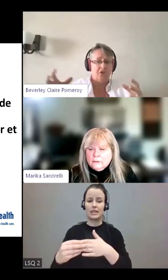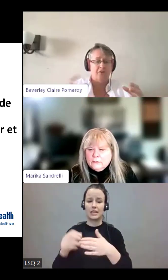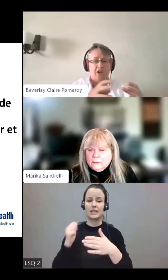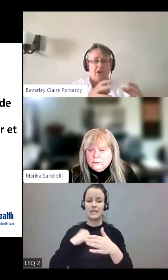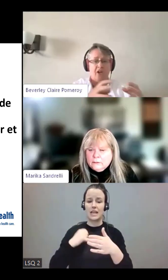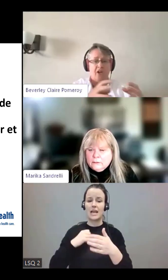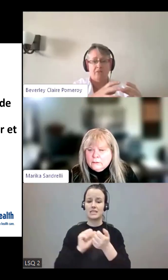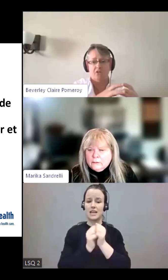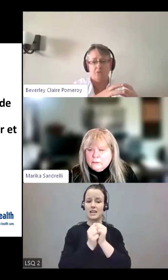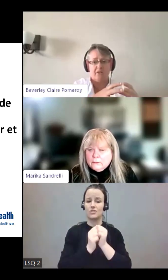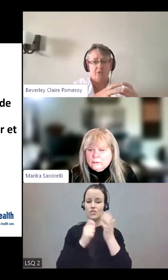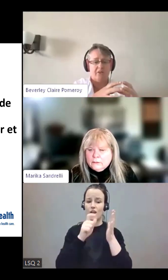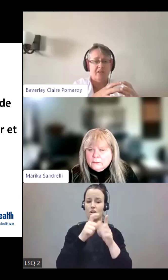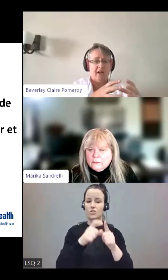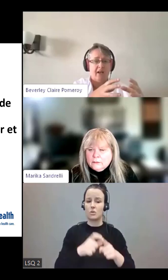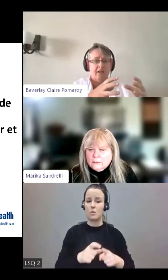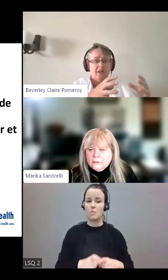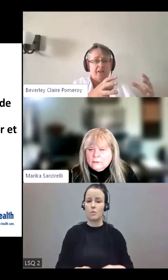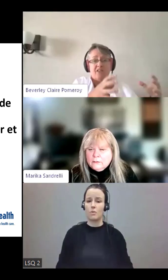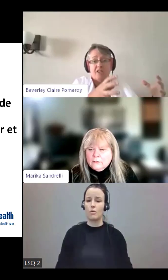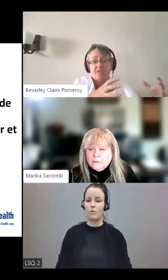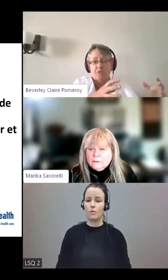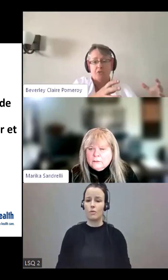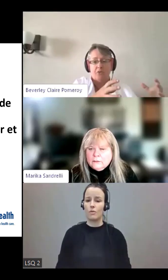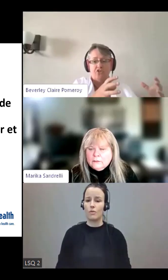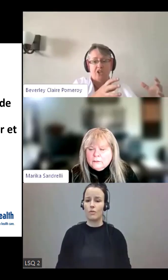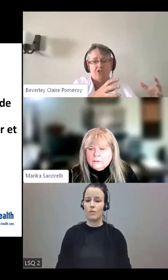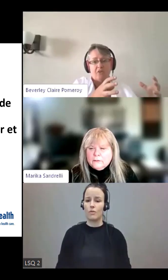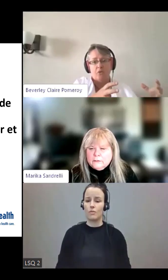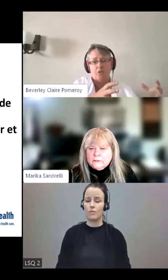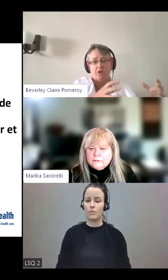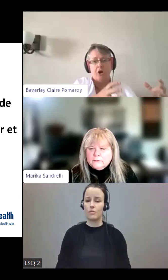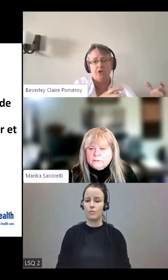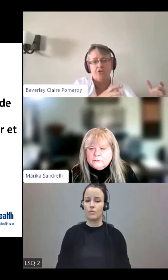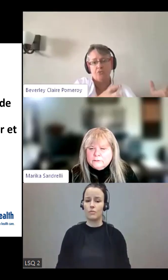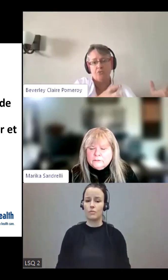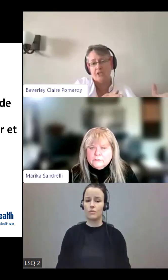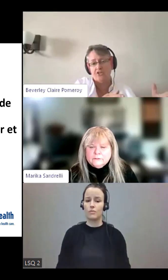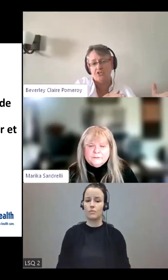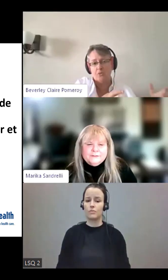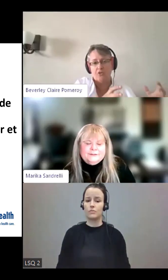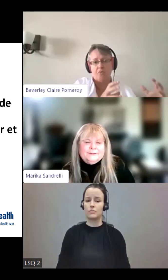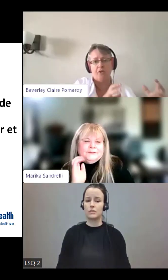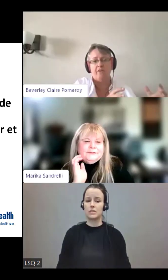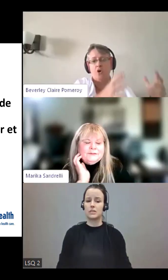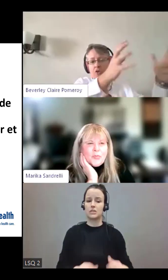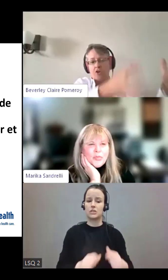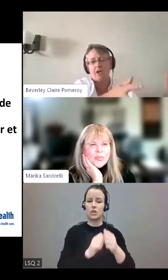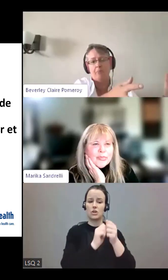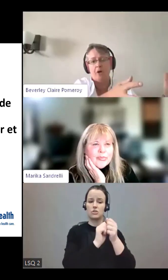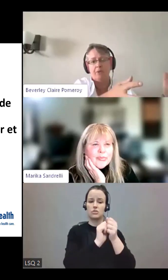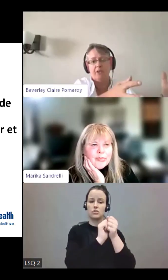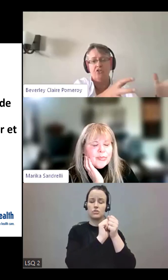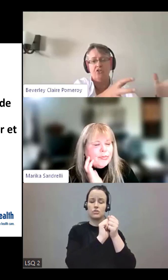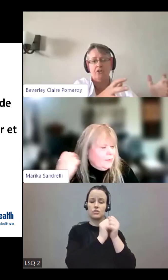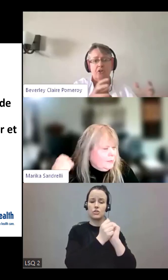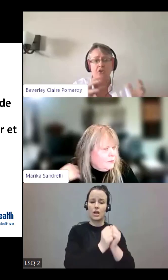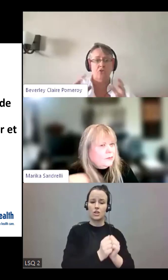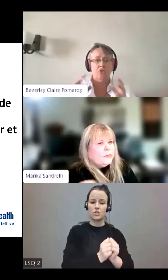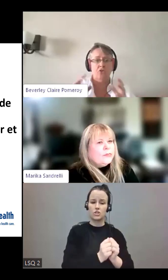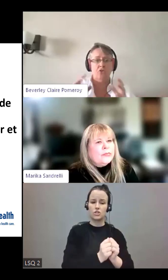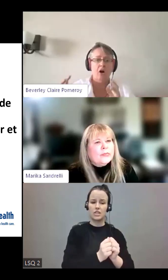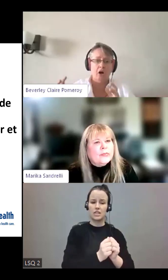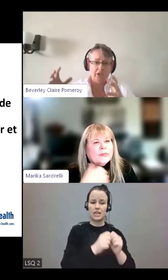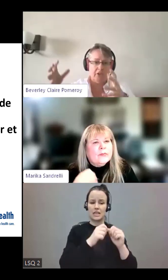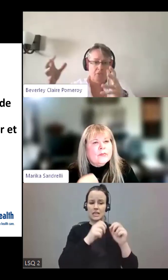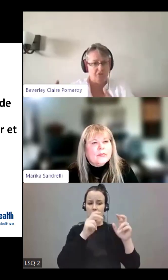Donc, la différence entre changer l'expression difficile à atteindre à des populations